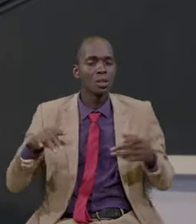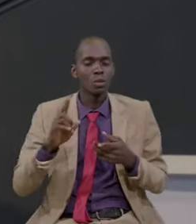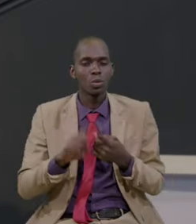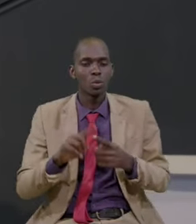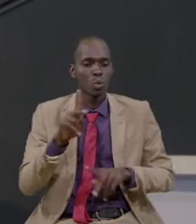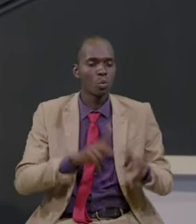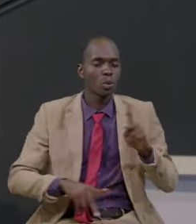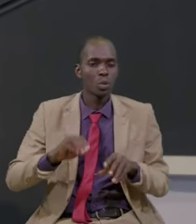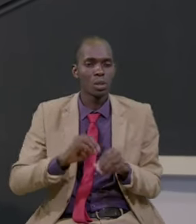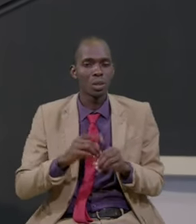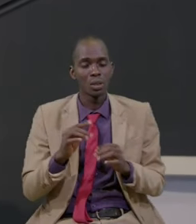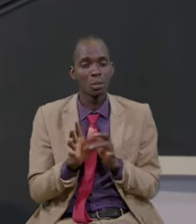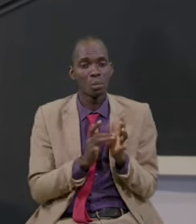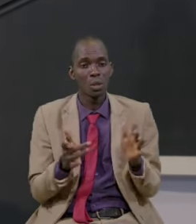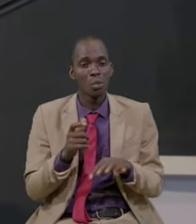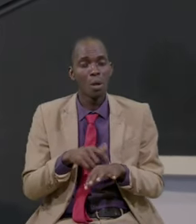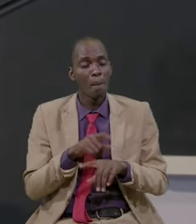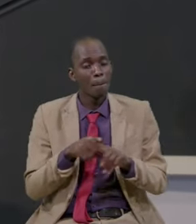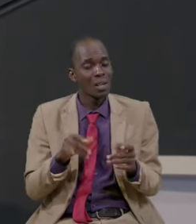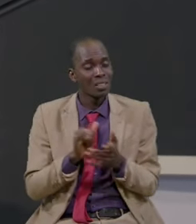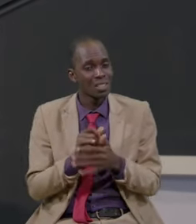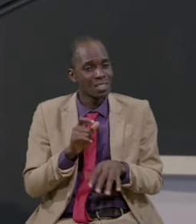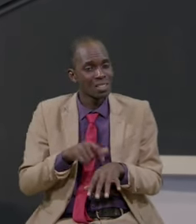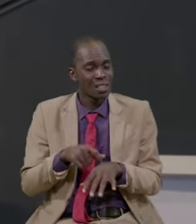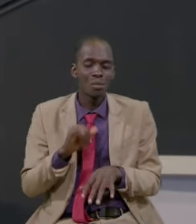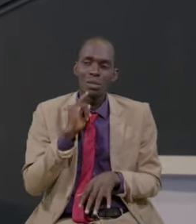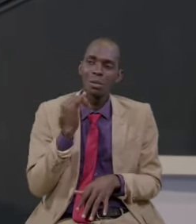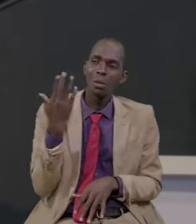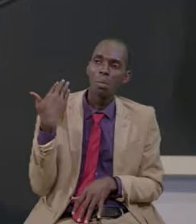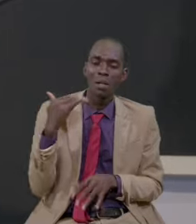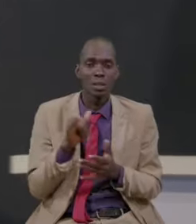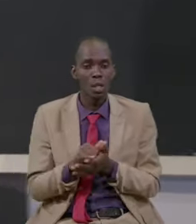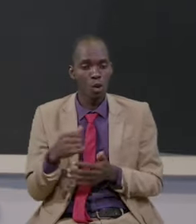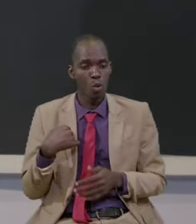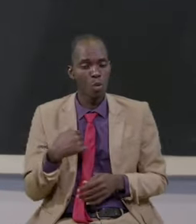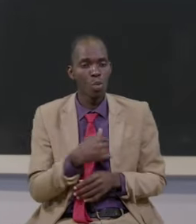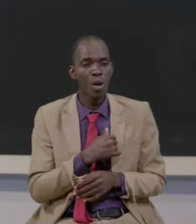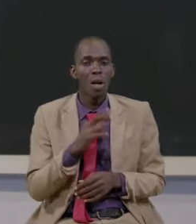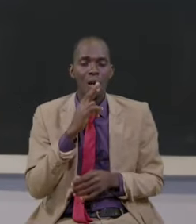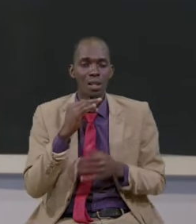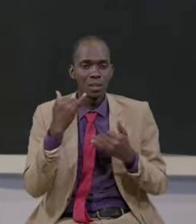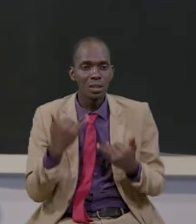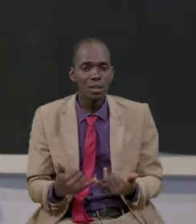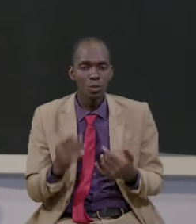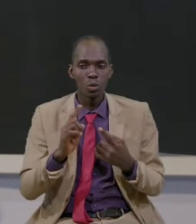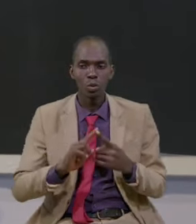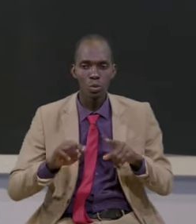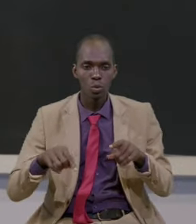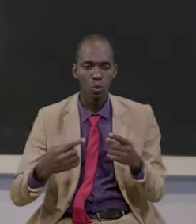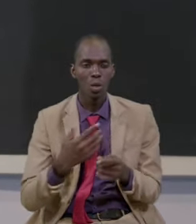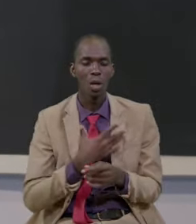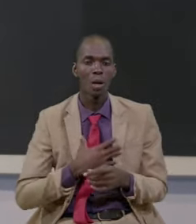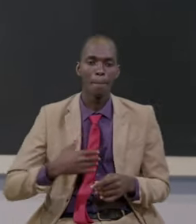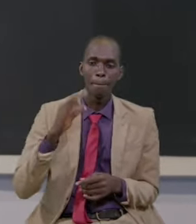dit, l'ère est passée, cette époque est passée. C'est nous maintenant qui devons prêcher l'évangile